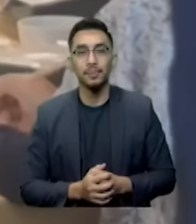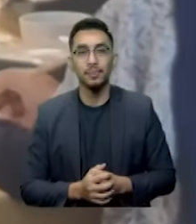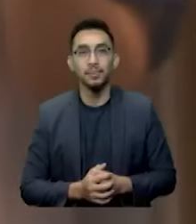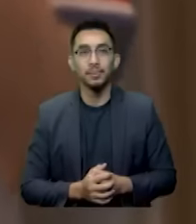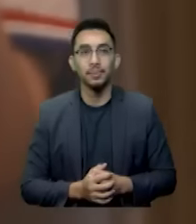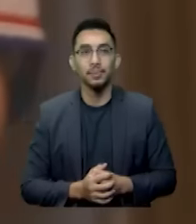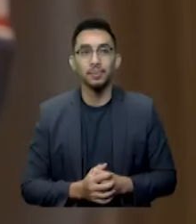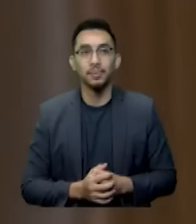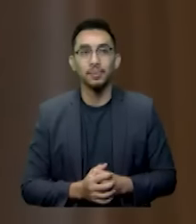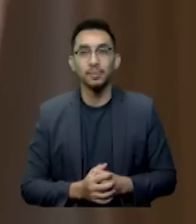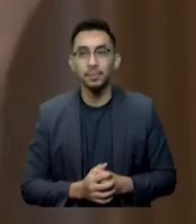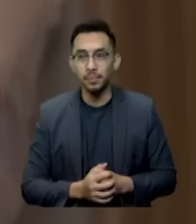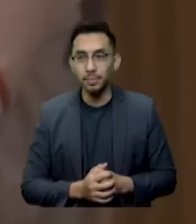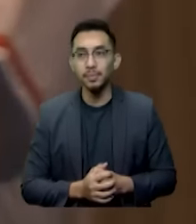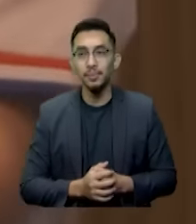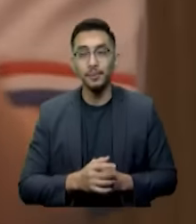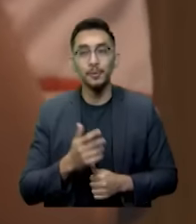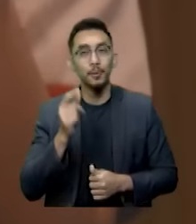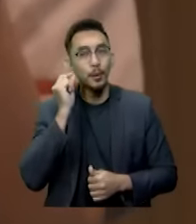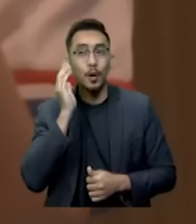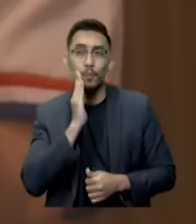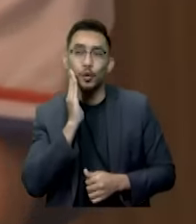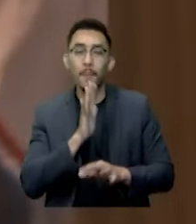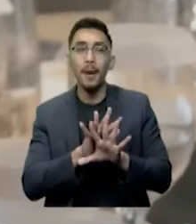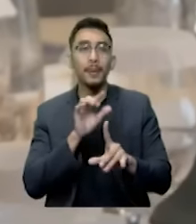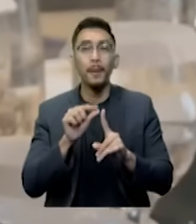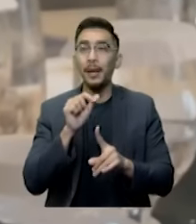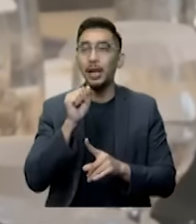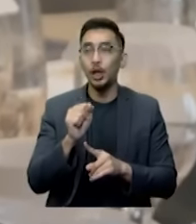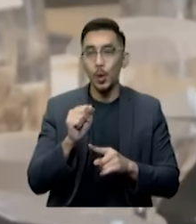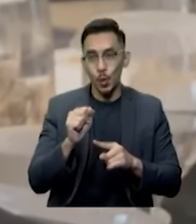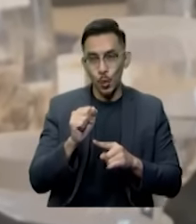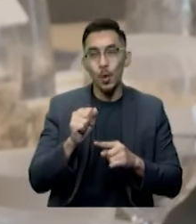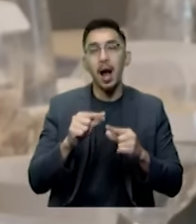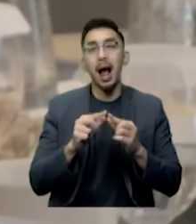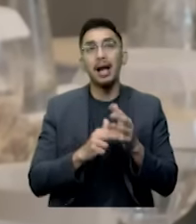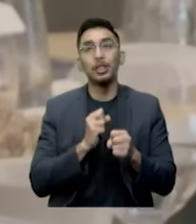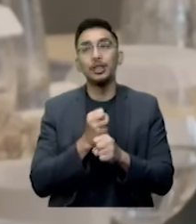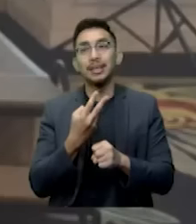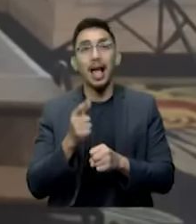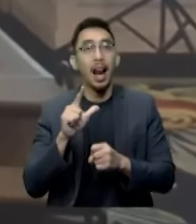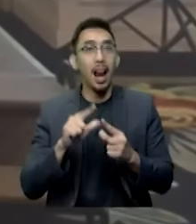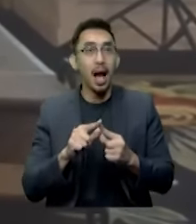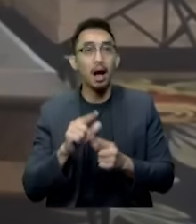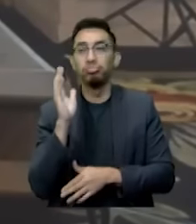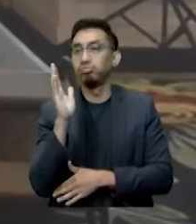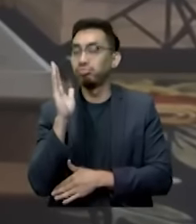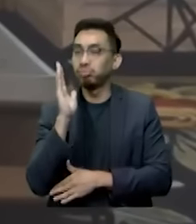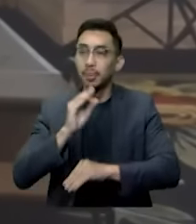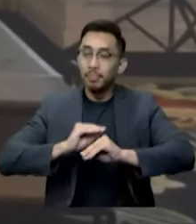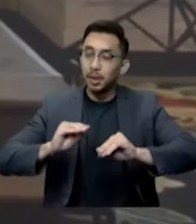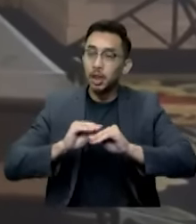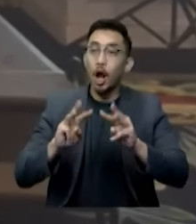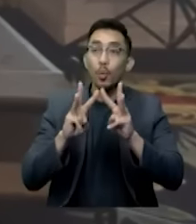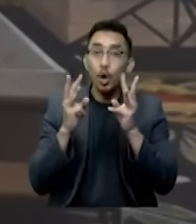Tokoh perempuan muda dan energik dari Partai Perindo, Angela Tanusudibyo, menjadi pembicara dan pemateri dalam workshop public speaking